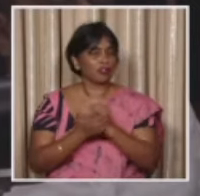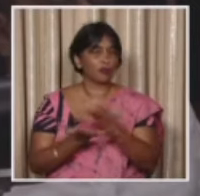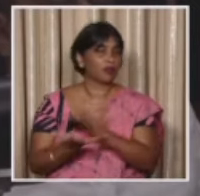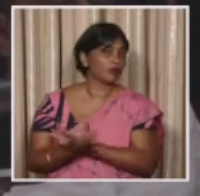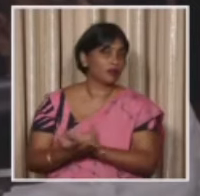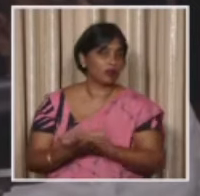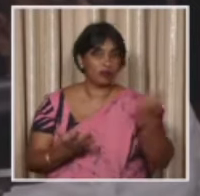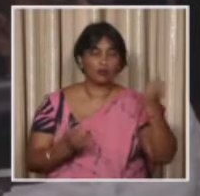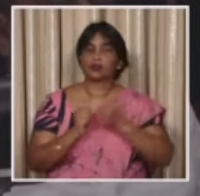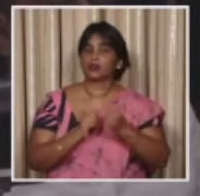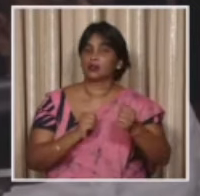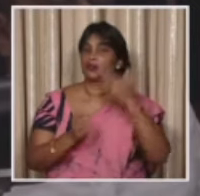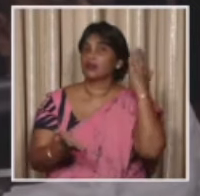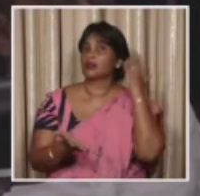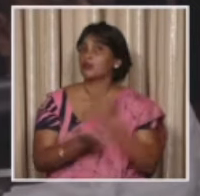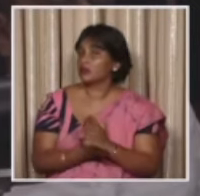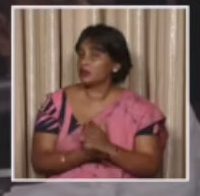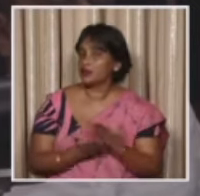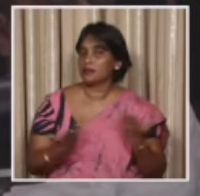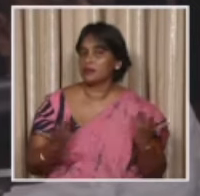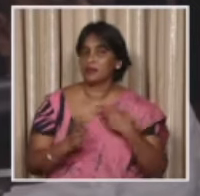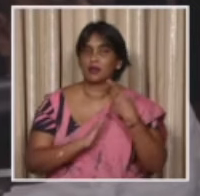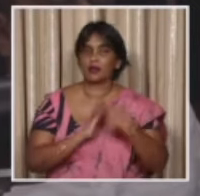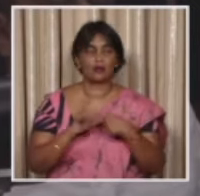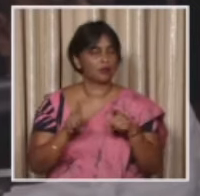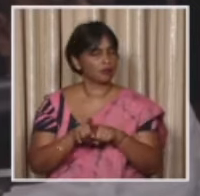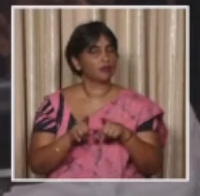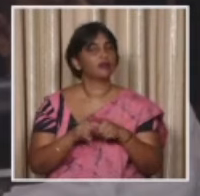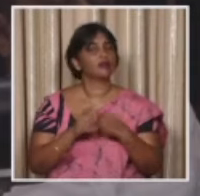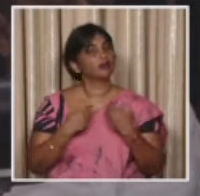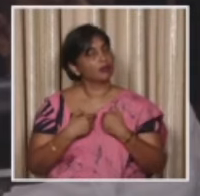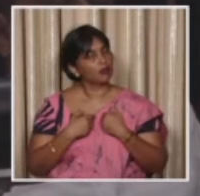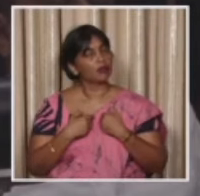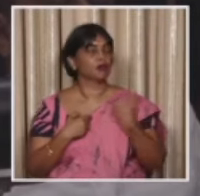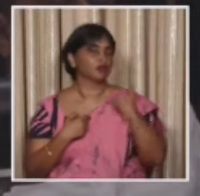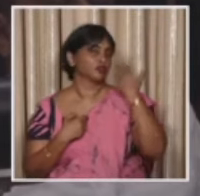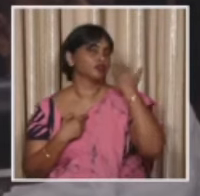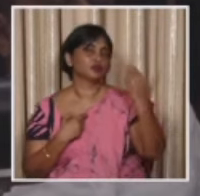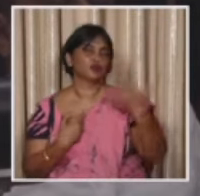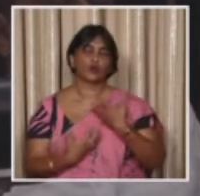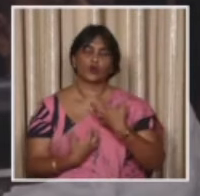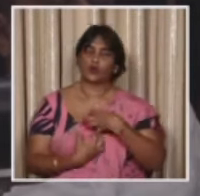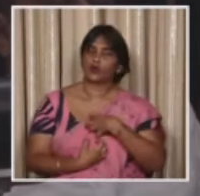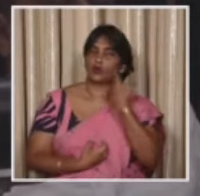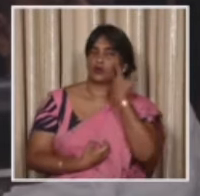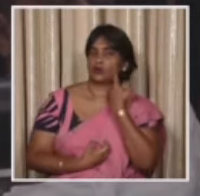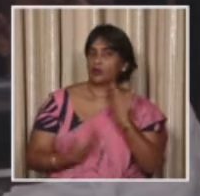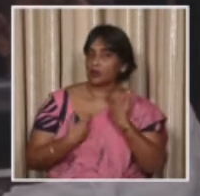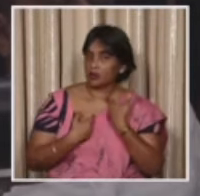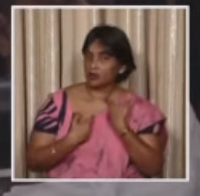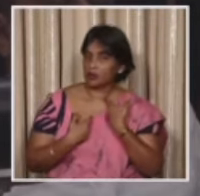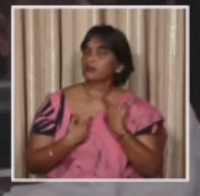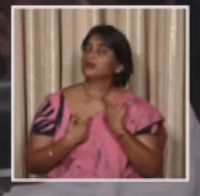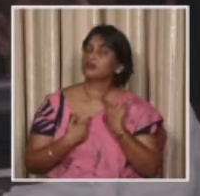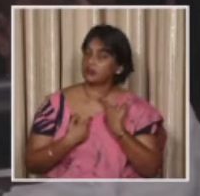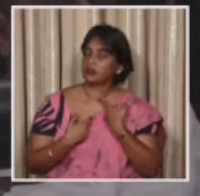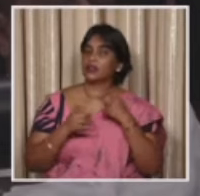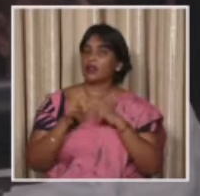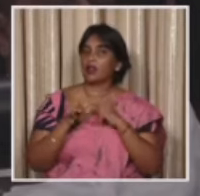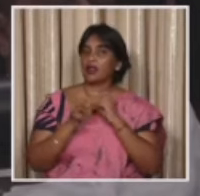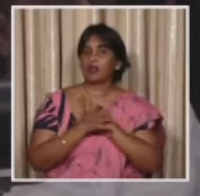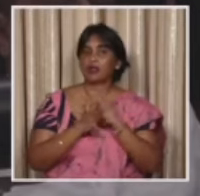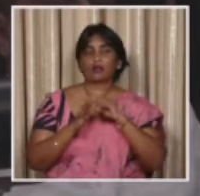හාරගෙන යන වැඩසටහන් නවත්ත ගන්න බැරුව රටක් හැටියට අපි ඒක දිහා බලාගෙන උහුල් උහුල් ඉන්නවා නම් අදානි ඇවිල්ලා